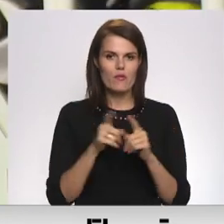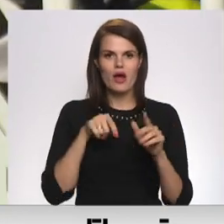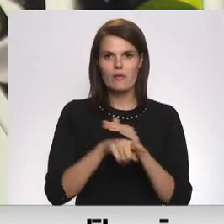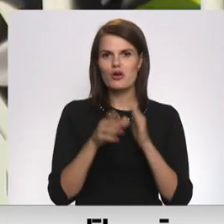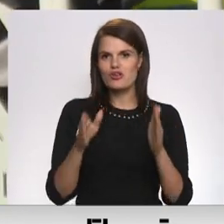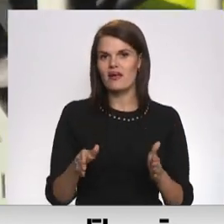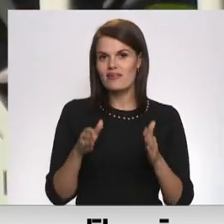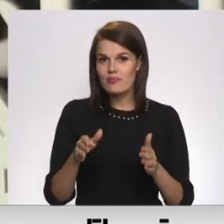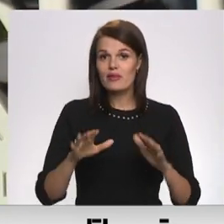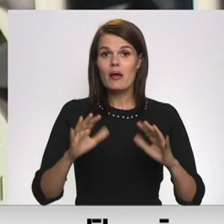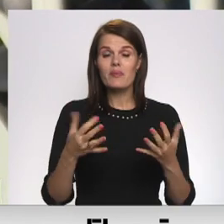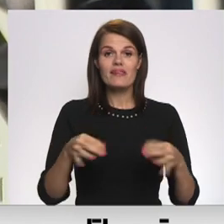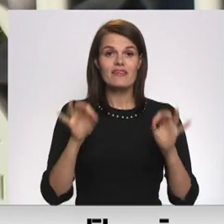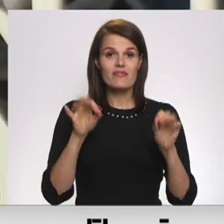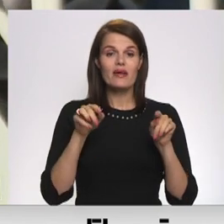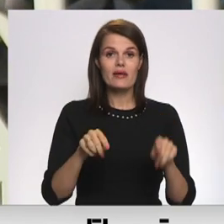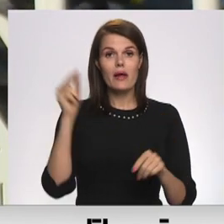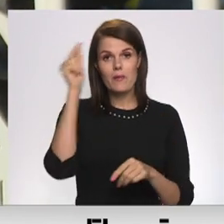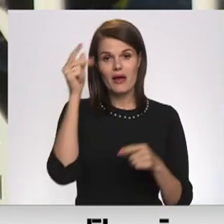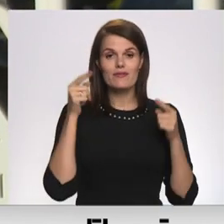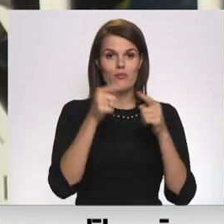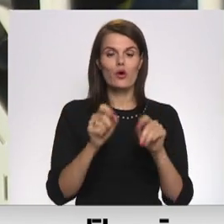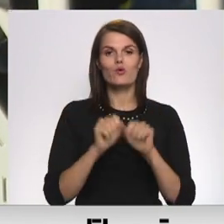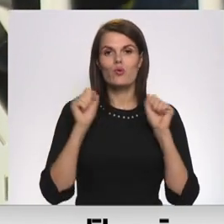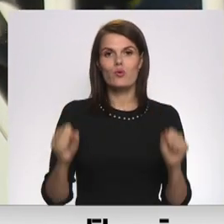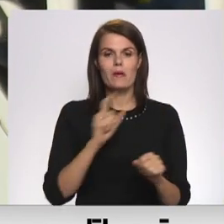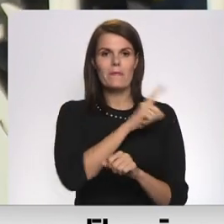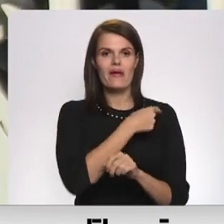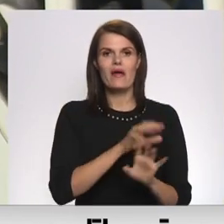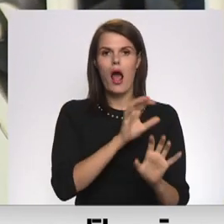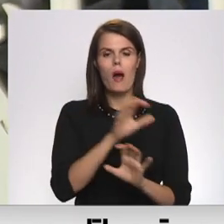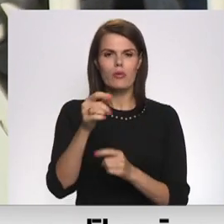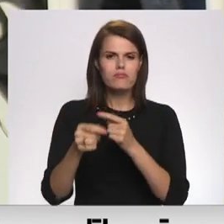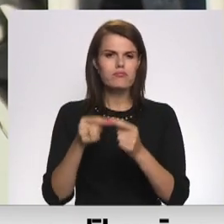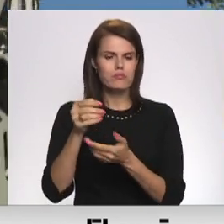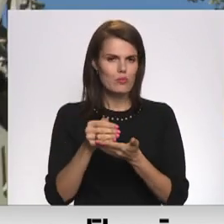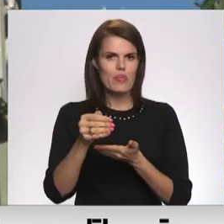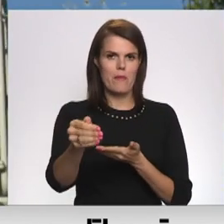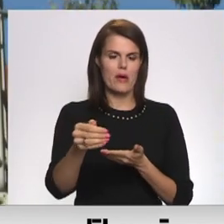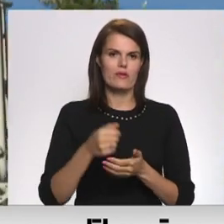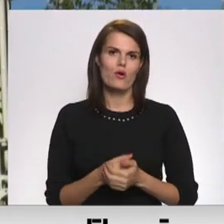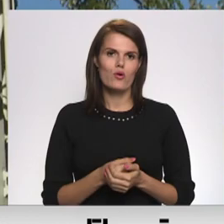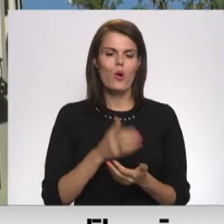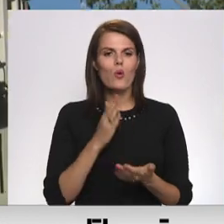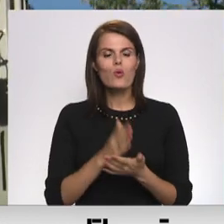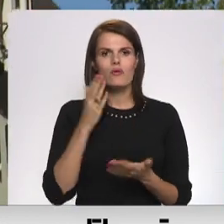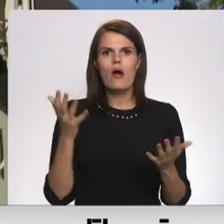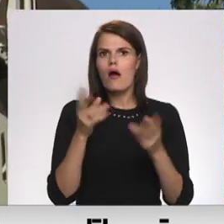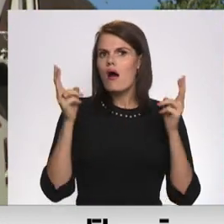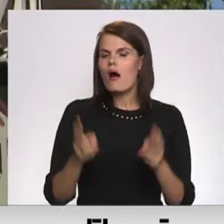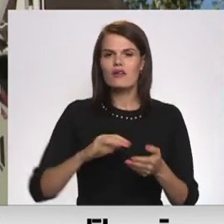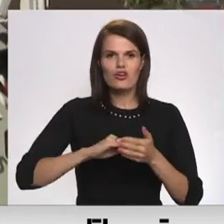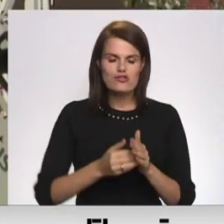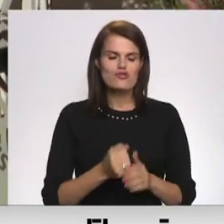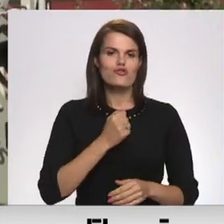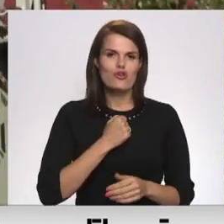slimnīcā. Taču pats būtiskākais šo mācību mērķis ir nodrošināt medicīnas aprūpes nepārtrauktību. Notiekot kaut kādām ārkārtas situācijām,